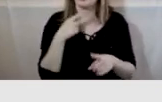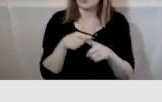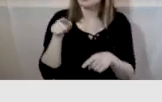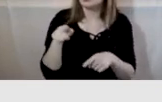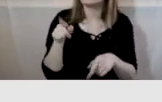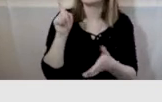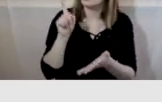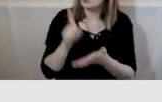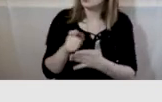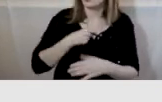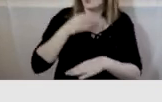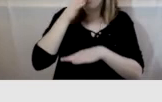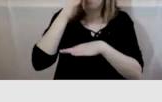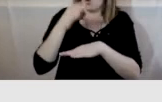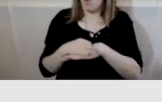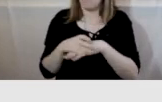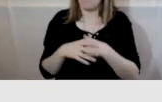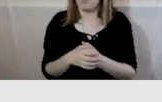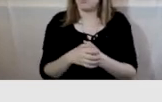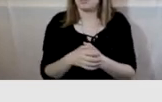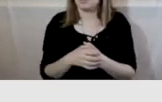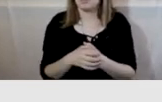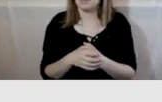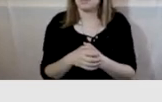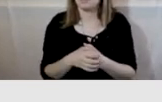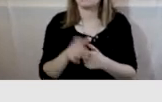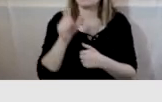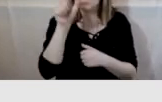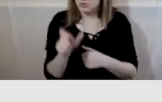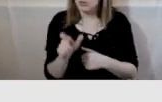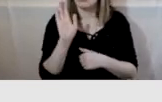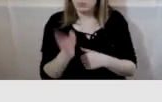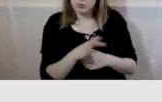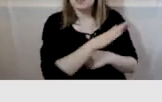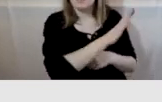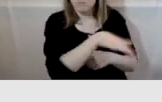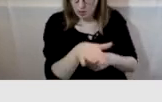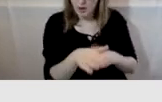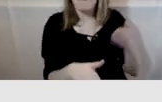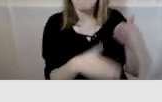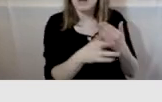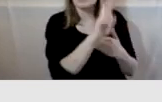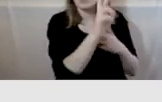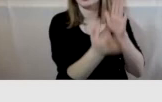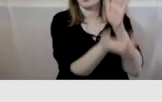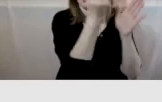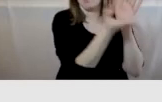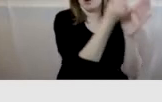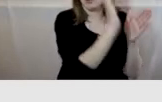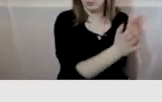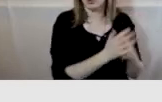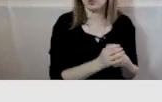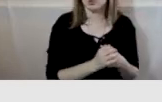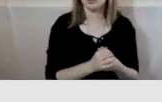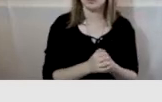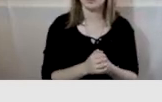sudarytų sąlygas mokiniams pasiekti tų rezultatų, kurie yra apibrėžti būtent tame dalyke.